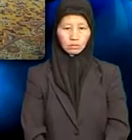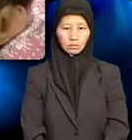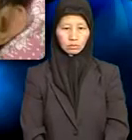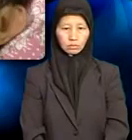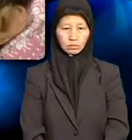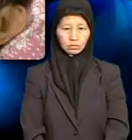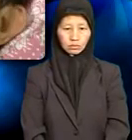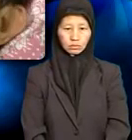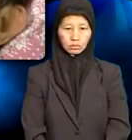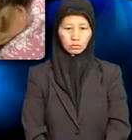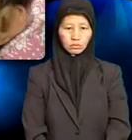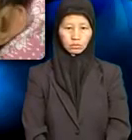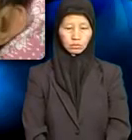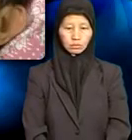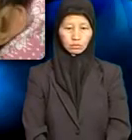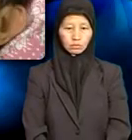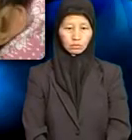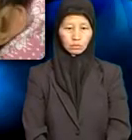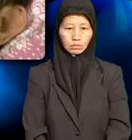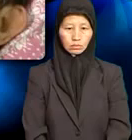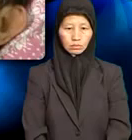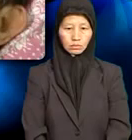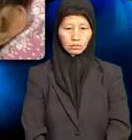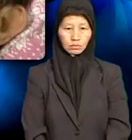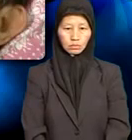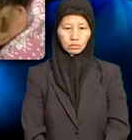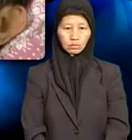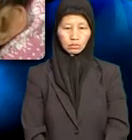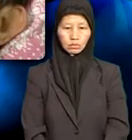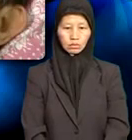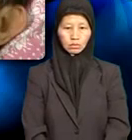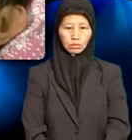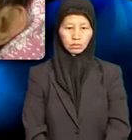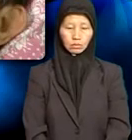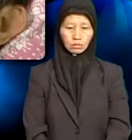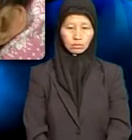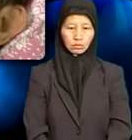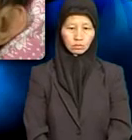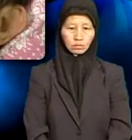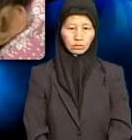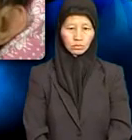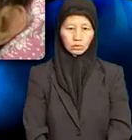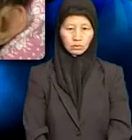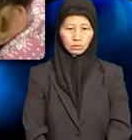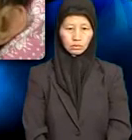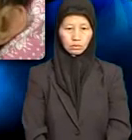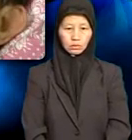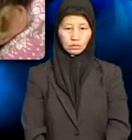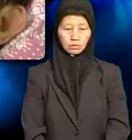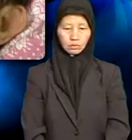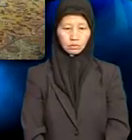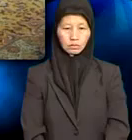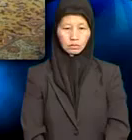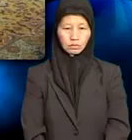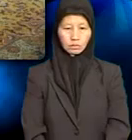Bismillahirrahmanirrahim. Qul huwallahu ahad. Allahus samad. Lam yalid wa lam yulad wa lam yakul lahu kufuwan ahad.